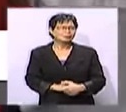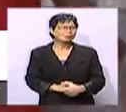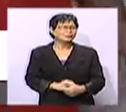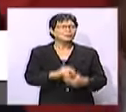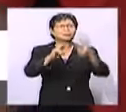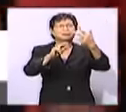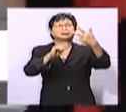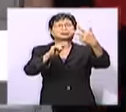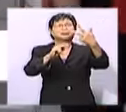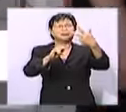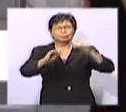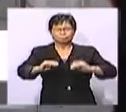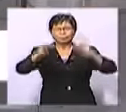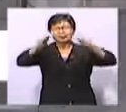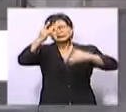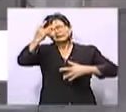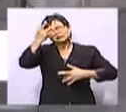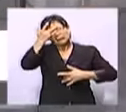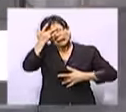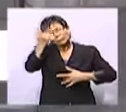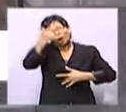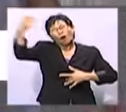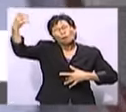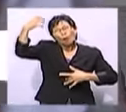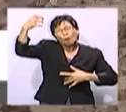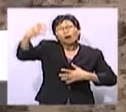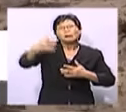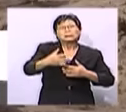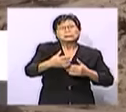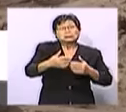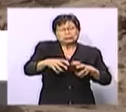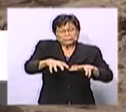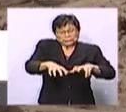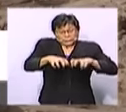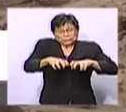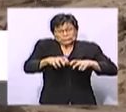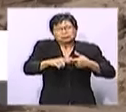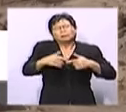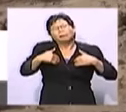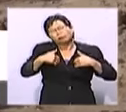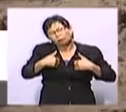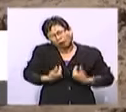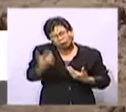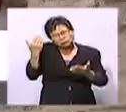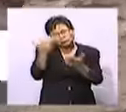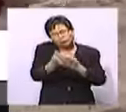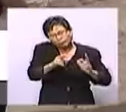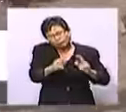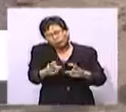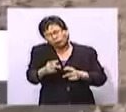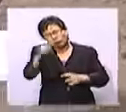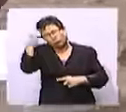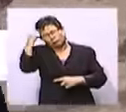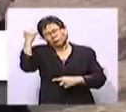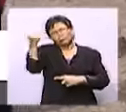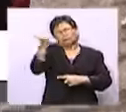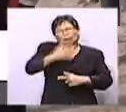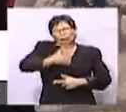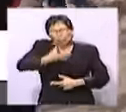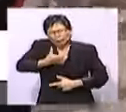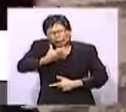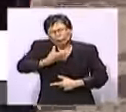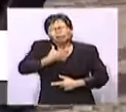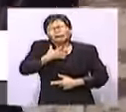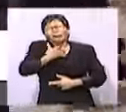Tiga peringkat kesakitan disebabkan kepanasan adalah kejang otot, keletihan sehingga menyebabkan pening, loya dan